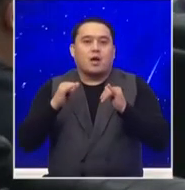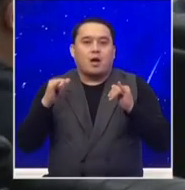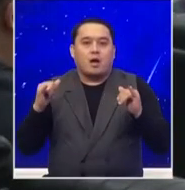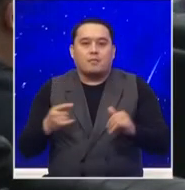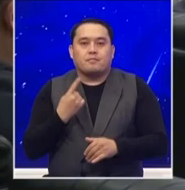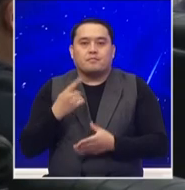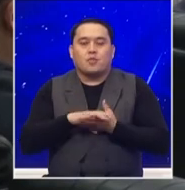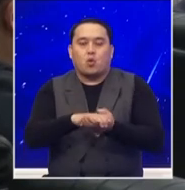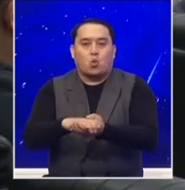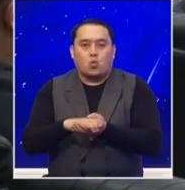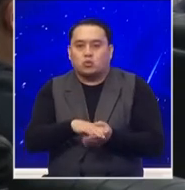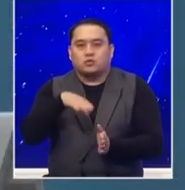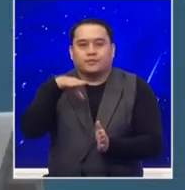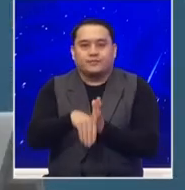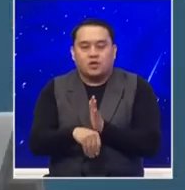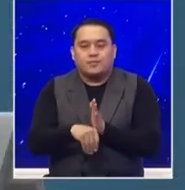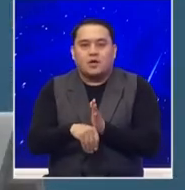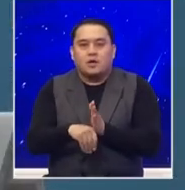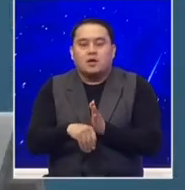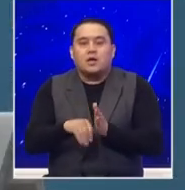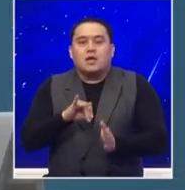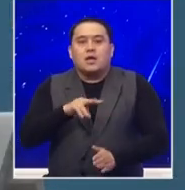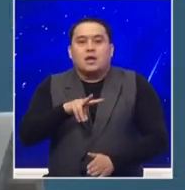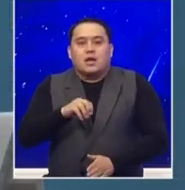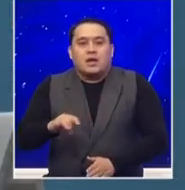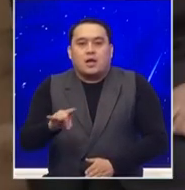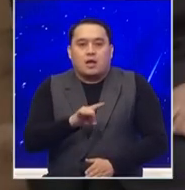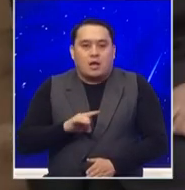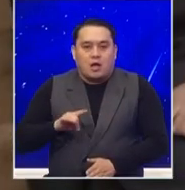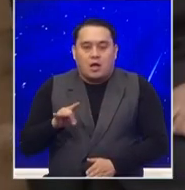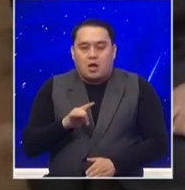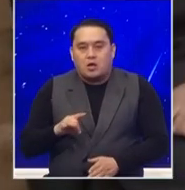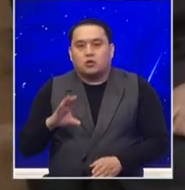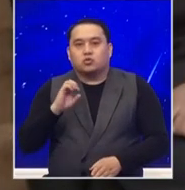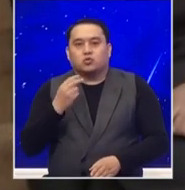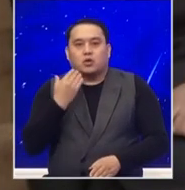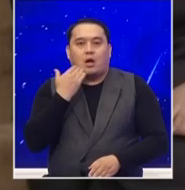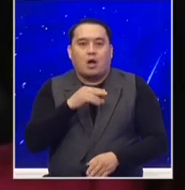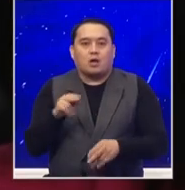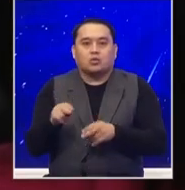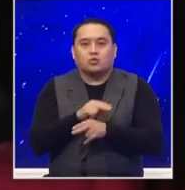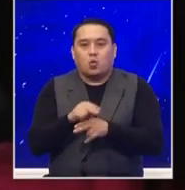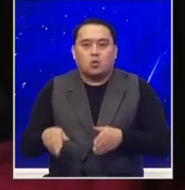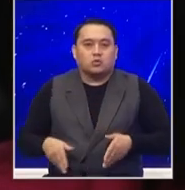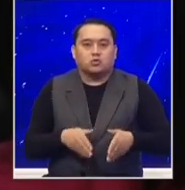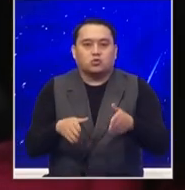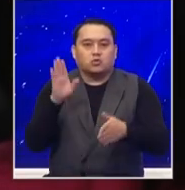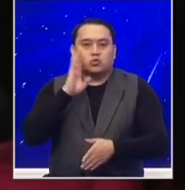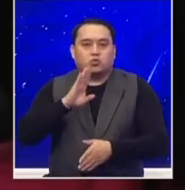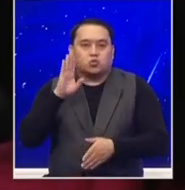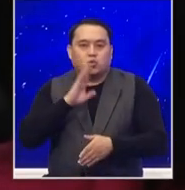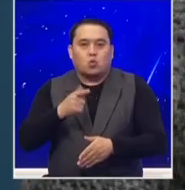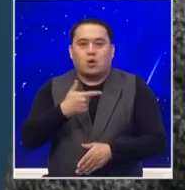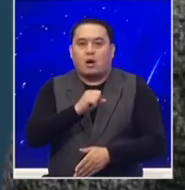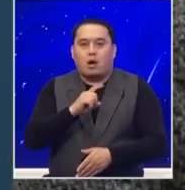бір кісілік үлес қосуларын сұрады. Іргелі Іле ауданына әлеуметтік нысандар мен сапалы жолдар салу, ауыз су, сондай-ақ